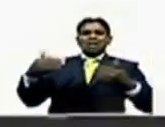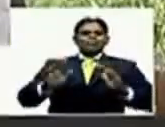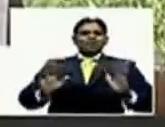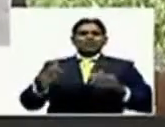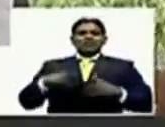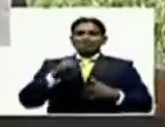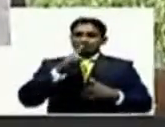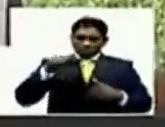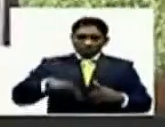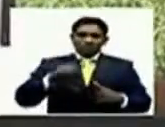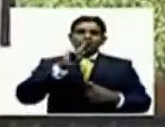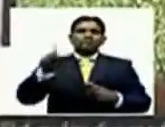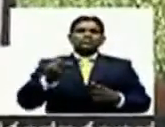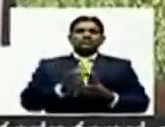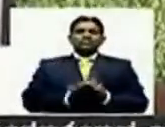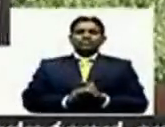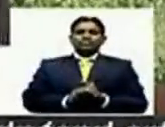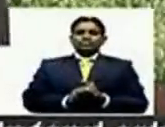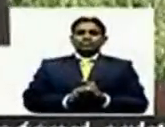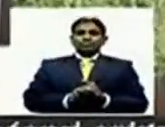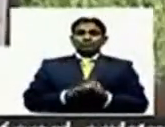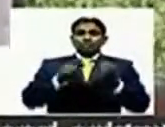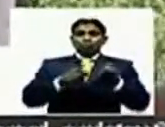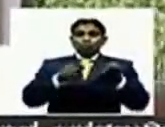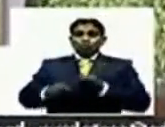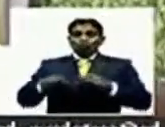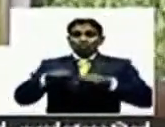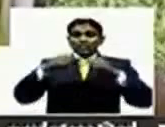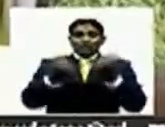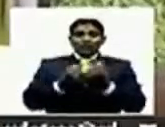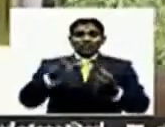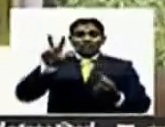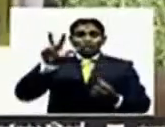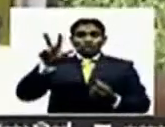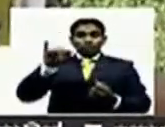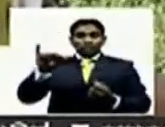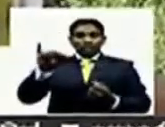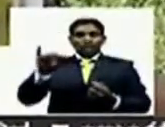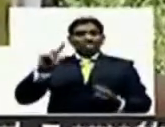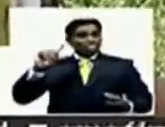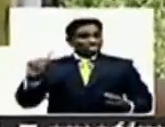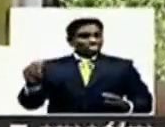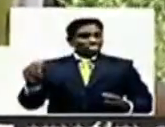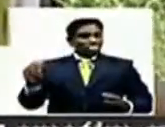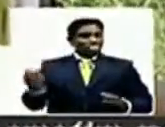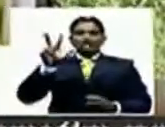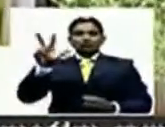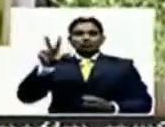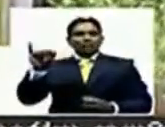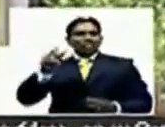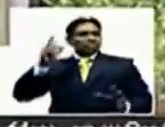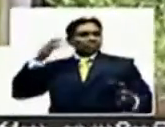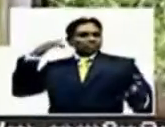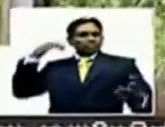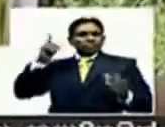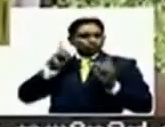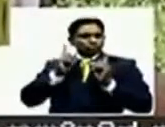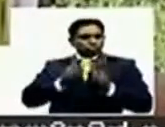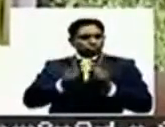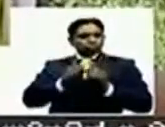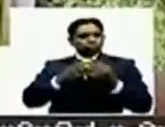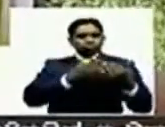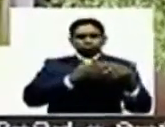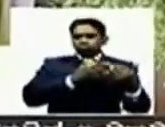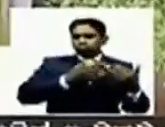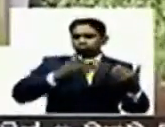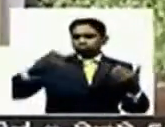ඕන. ගොවි සංවිධාන 86ම දින 86ක් අඛණ්ඩව මේ ස්ථානයේ කරනවා